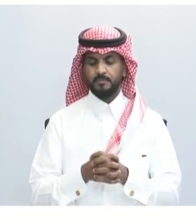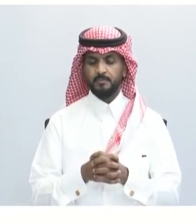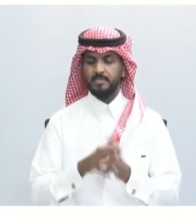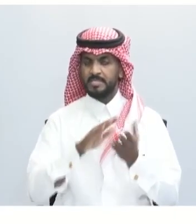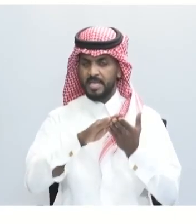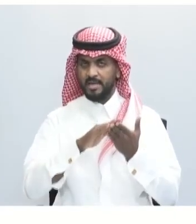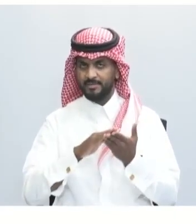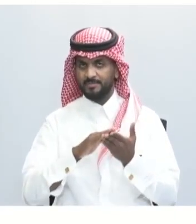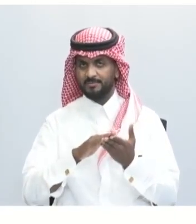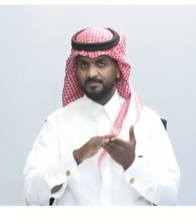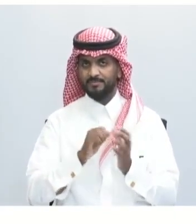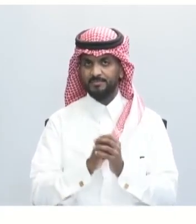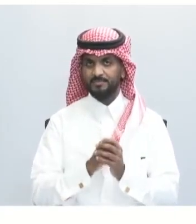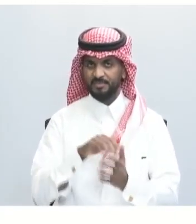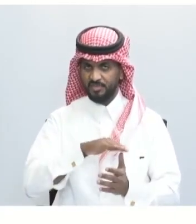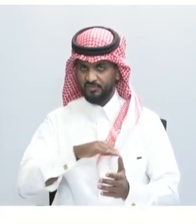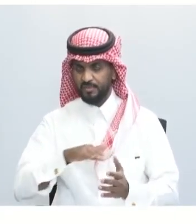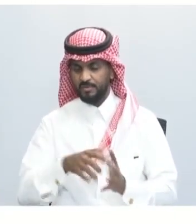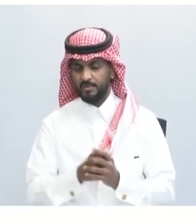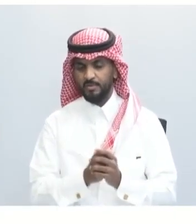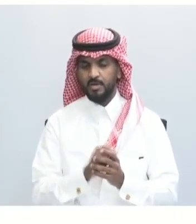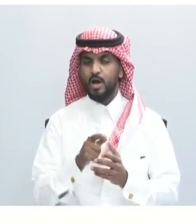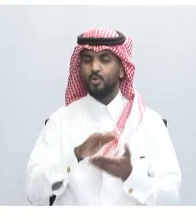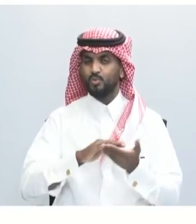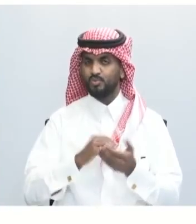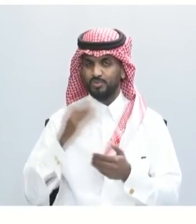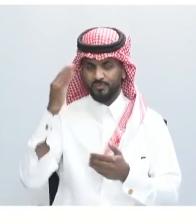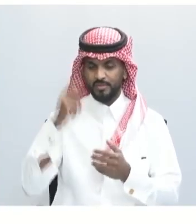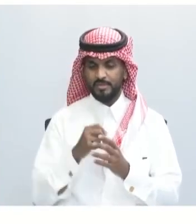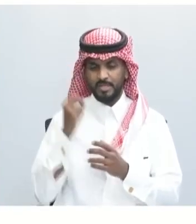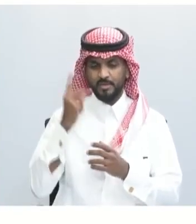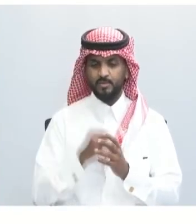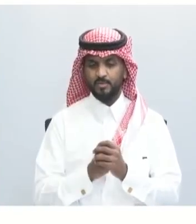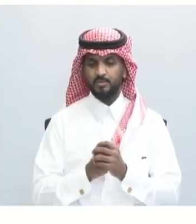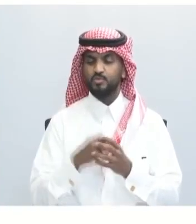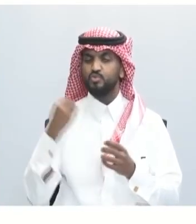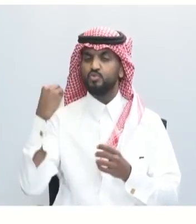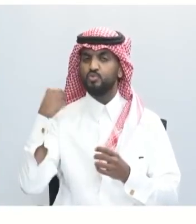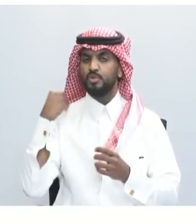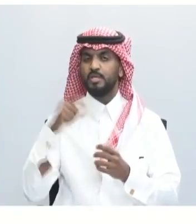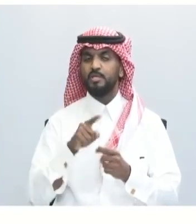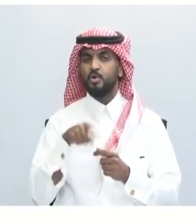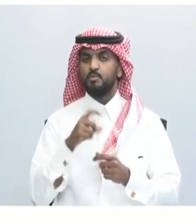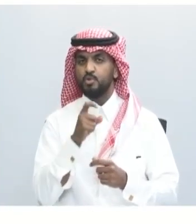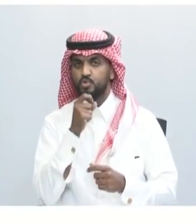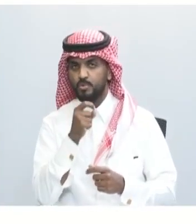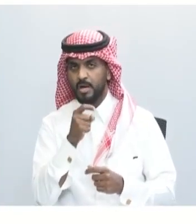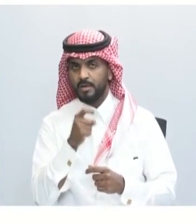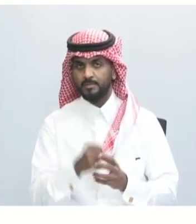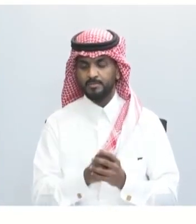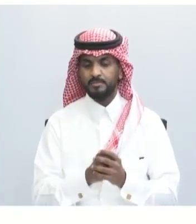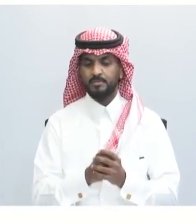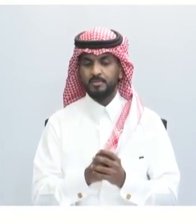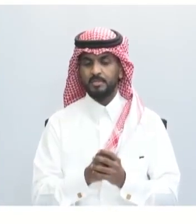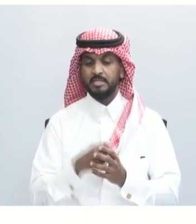ساعد او ساعدي طفلك او طفلتك في تذكر سنن يوم الجمعه التي سنها